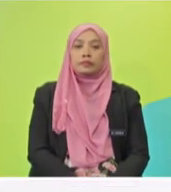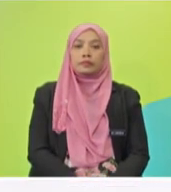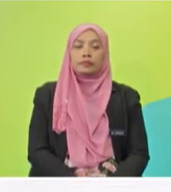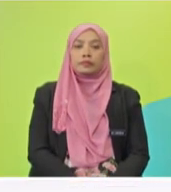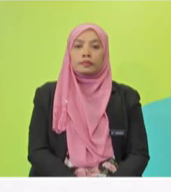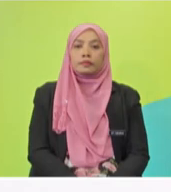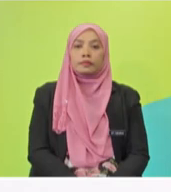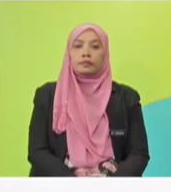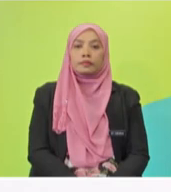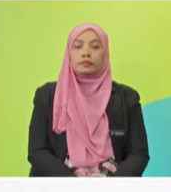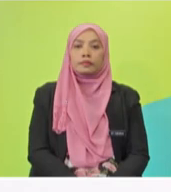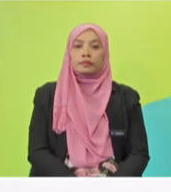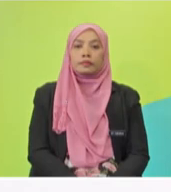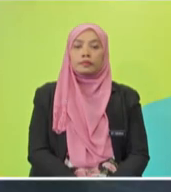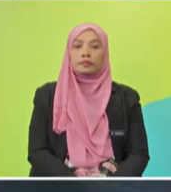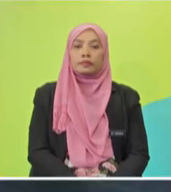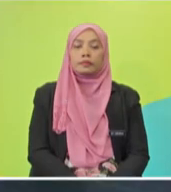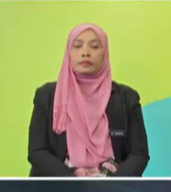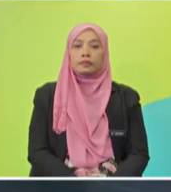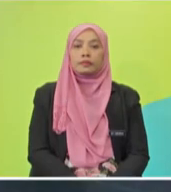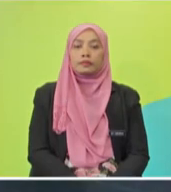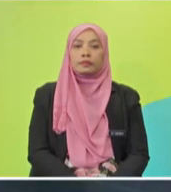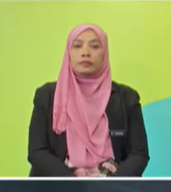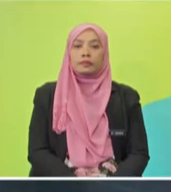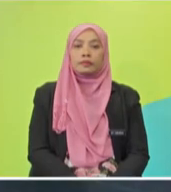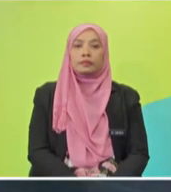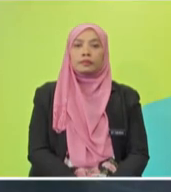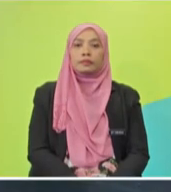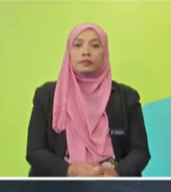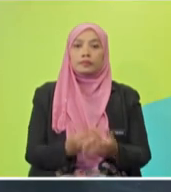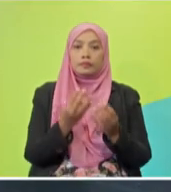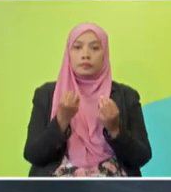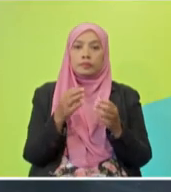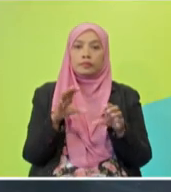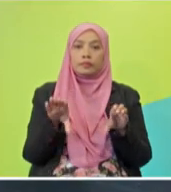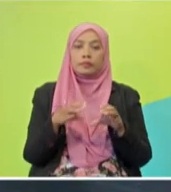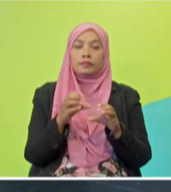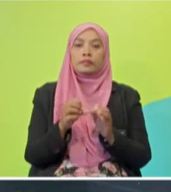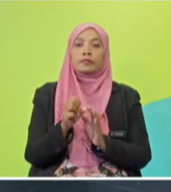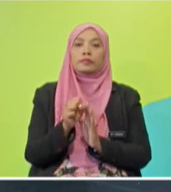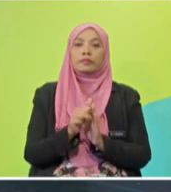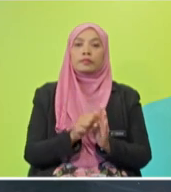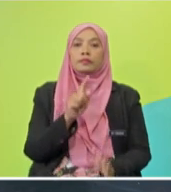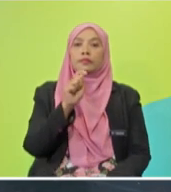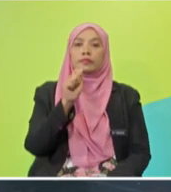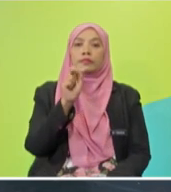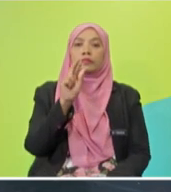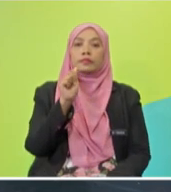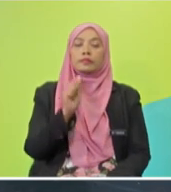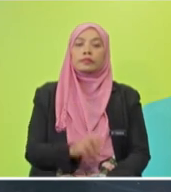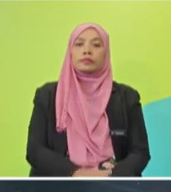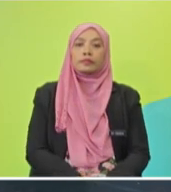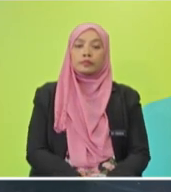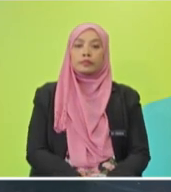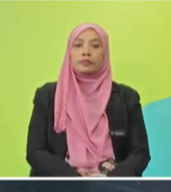Okey, kita nak buat setara tau. Itu baru satu kek. Okey, cuba Syuan tengok kek yang kedua, kek coklat tersebut. Cuba Syuan keluar dua.